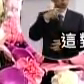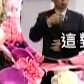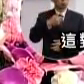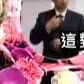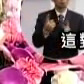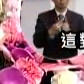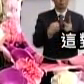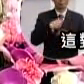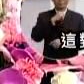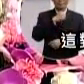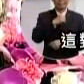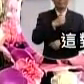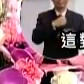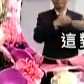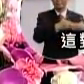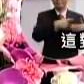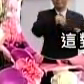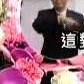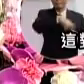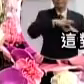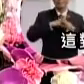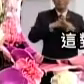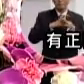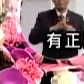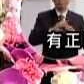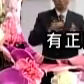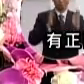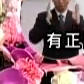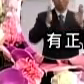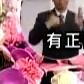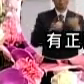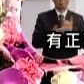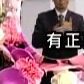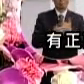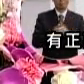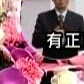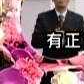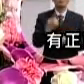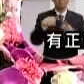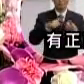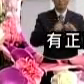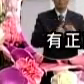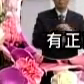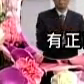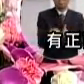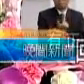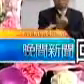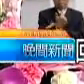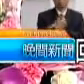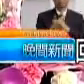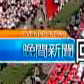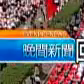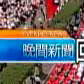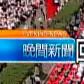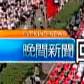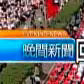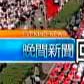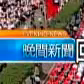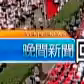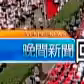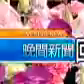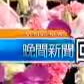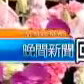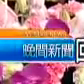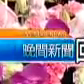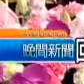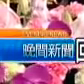对台湾跟大陆的两岸关系有正面的意义，应该早日实现。 这场国庆演说除了